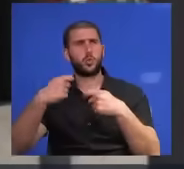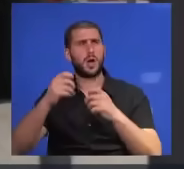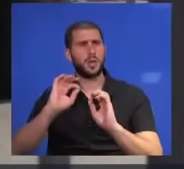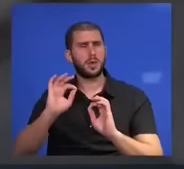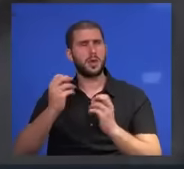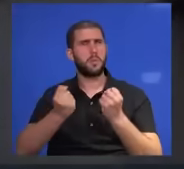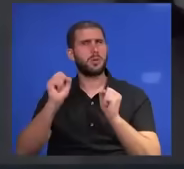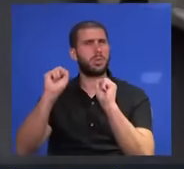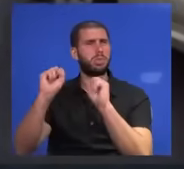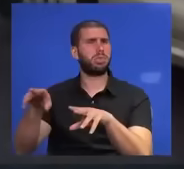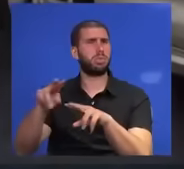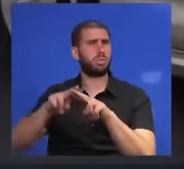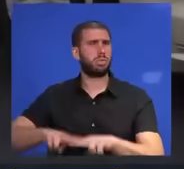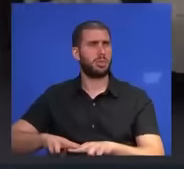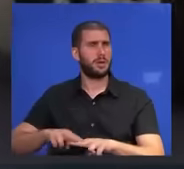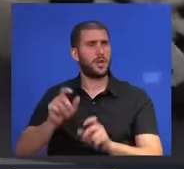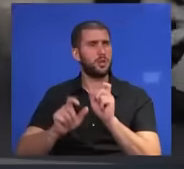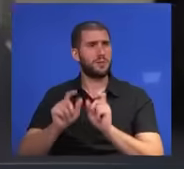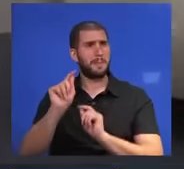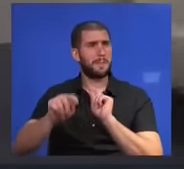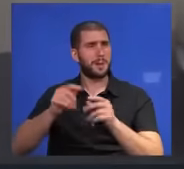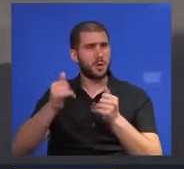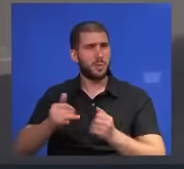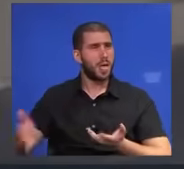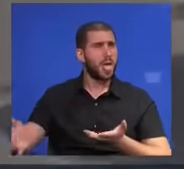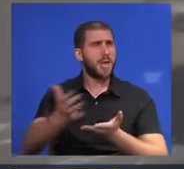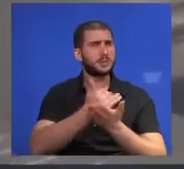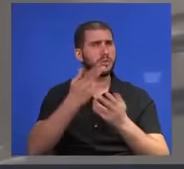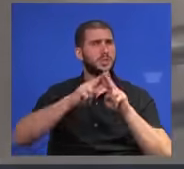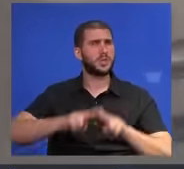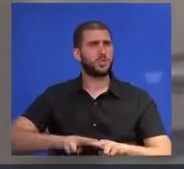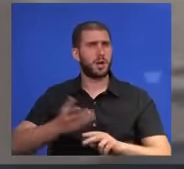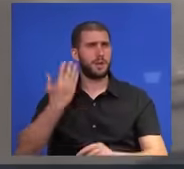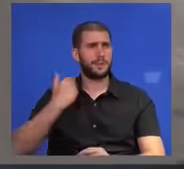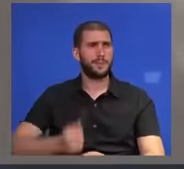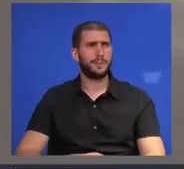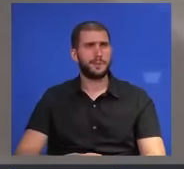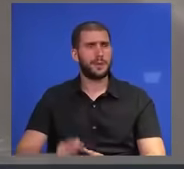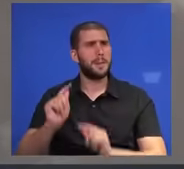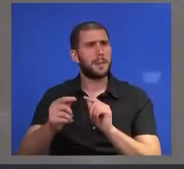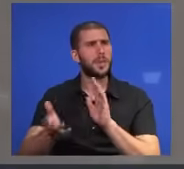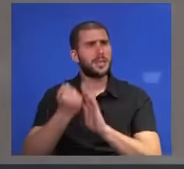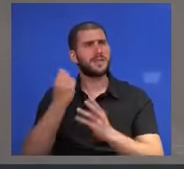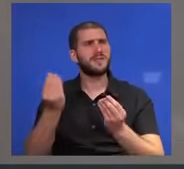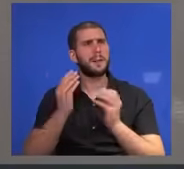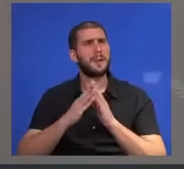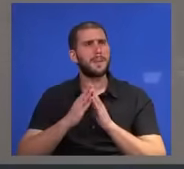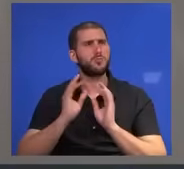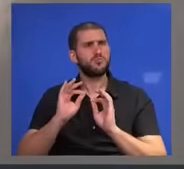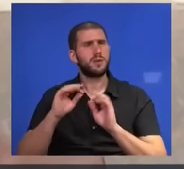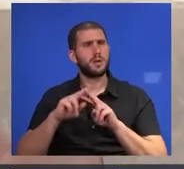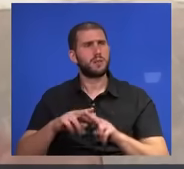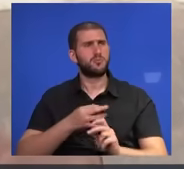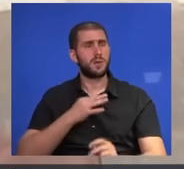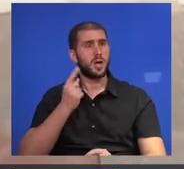נטושות, ותושבים שמגיעים היום לאסוף את מה שהשאירו מאחור. באנו לאסוף כמה דברים מהבית שיהיה לנו, כי חשבנו שזה